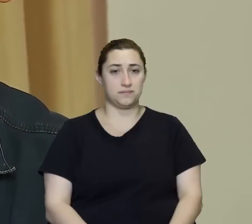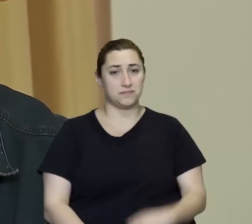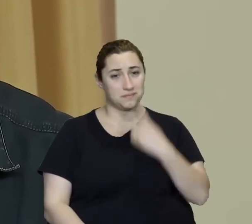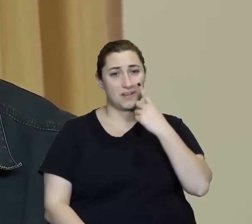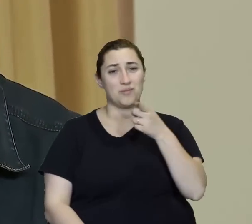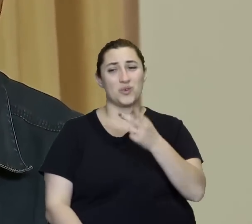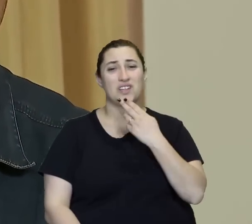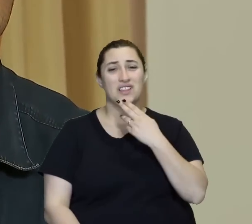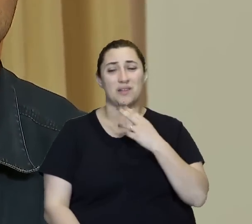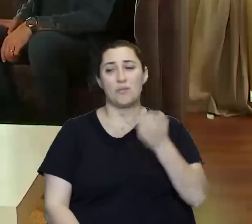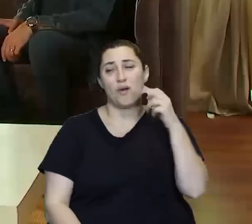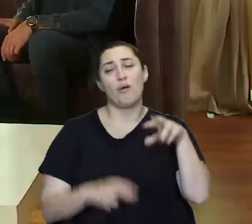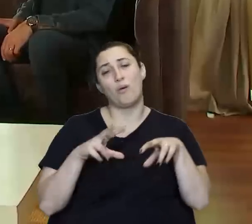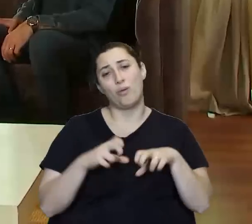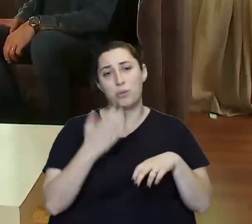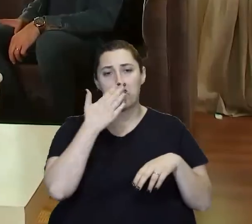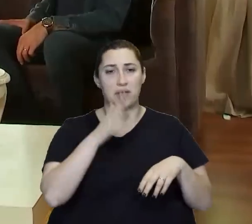oğlum böyle kes kes oturuyor.